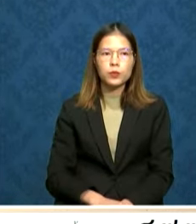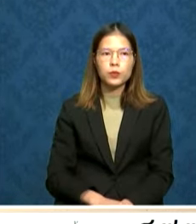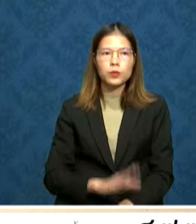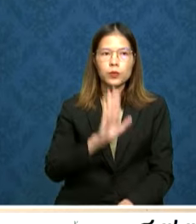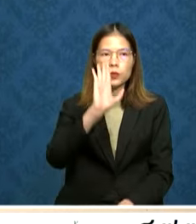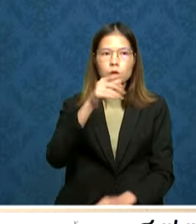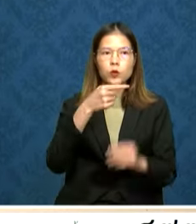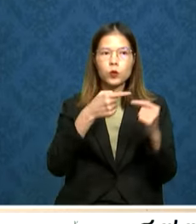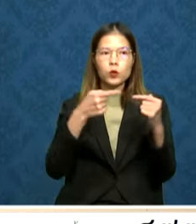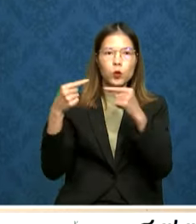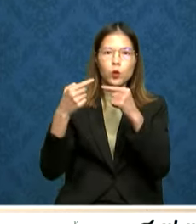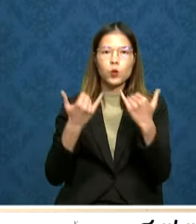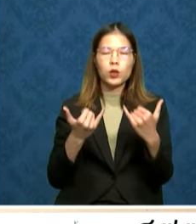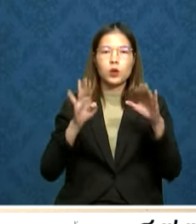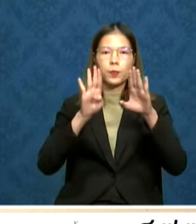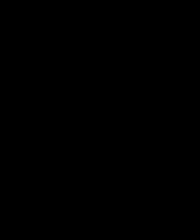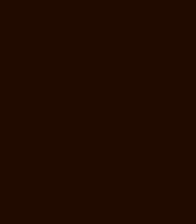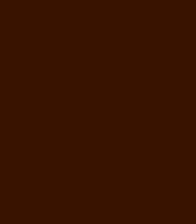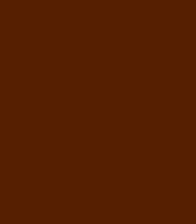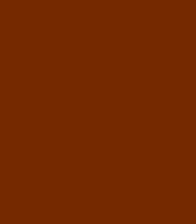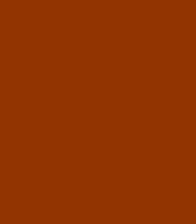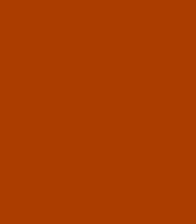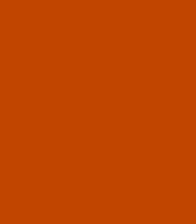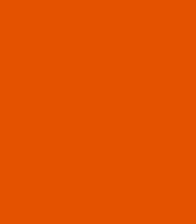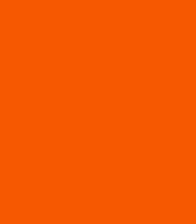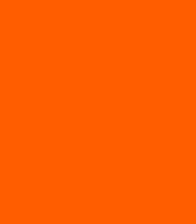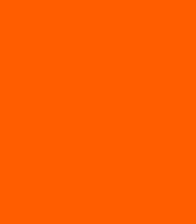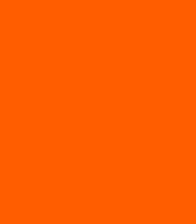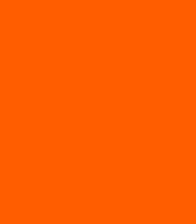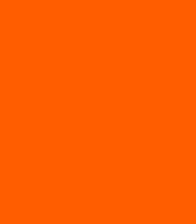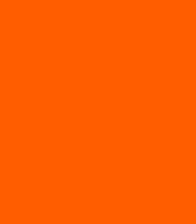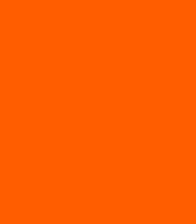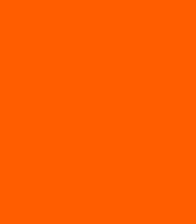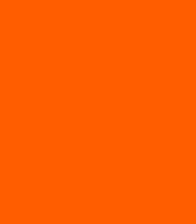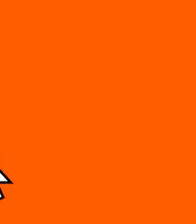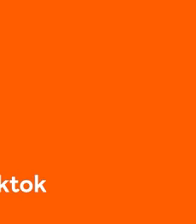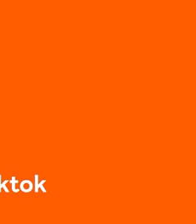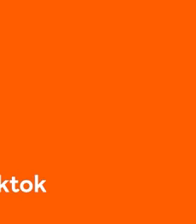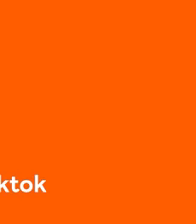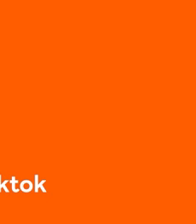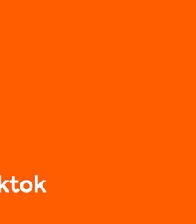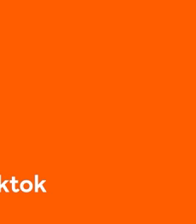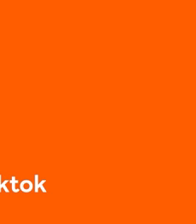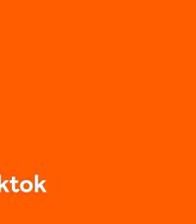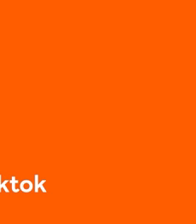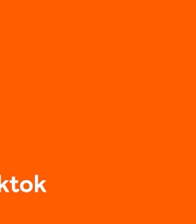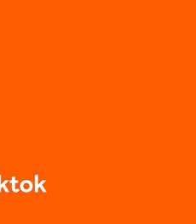ิยหน้านะครั วันนี้ขอปิประจมครับ ขบคุครับอาทิตตหน